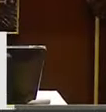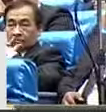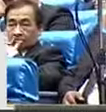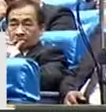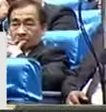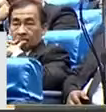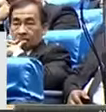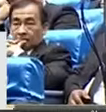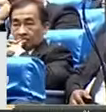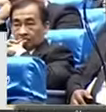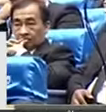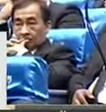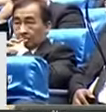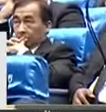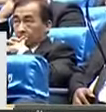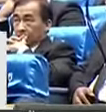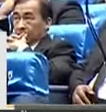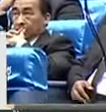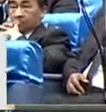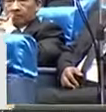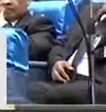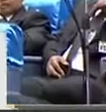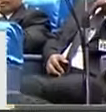ข พลเอกประยุทธ์จันทร์โอชาครับ